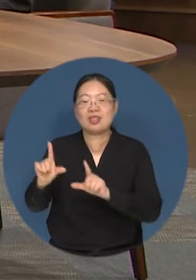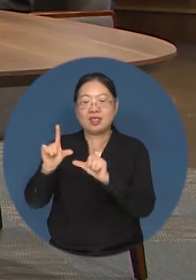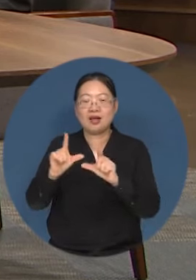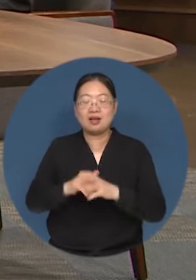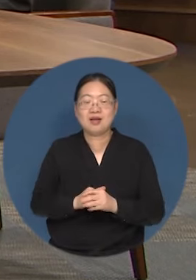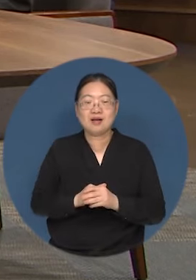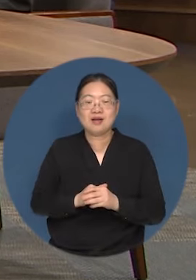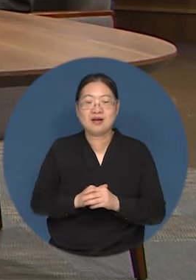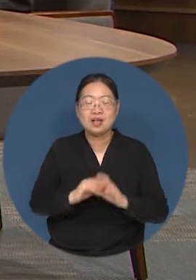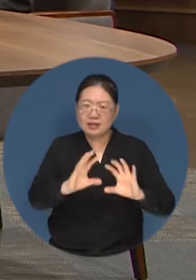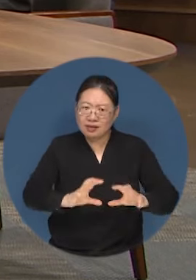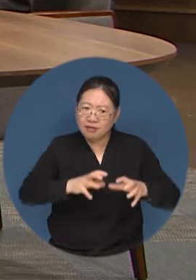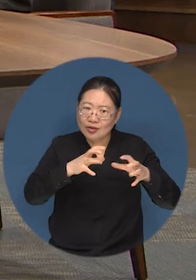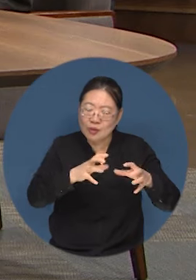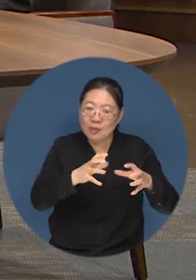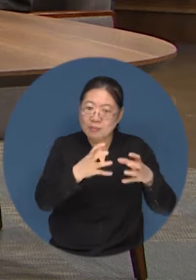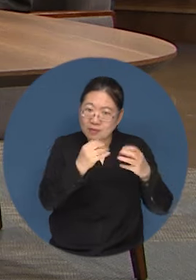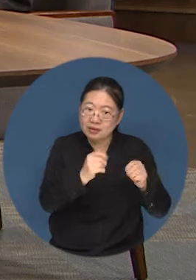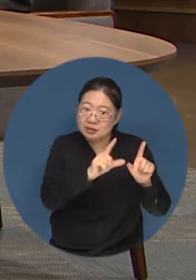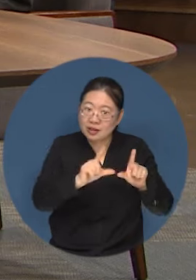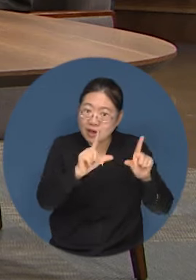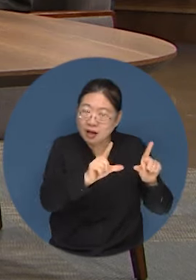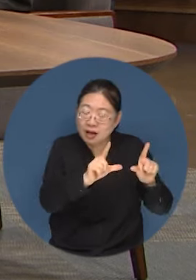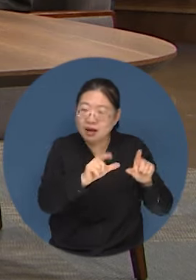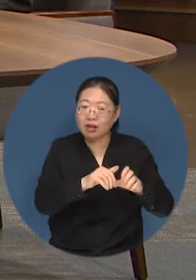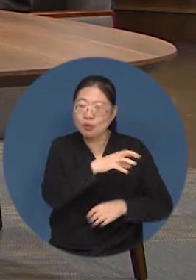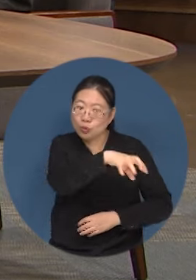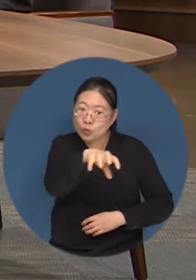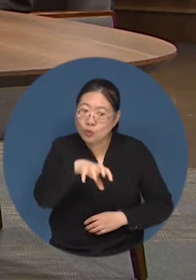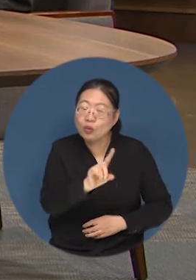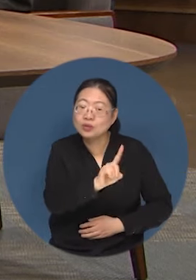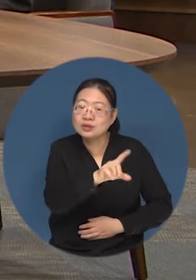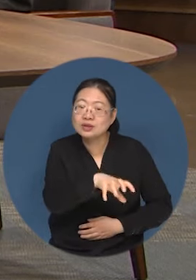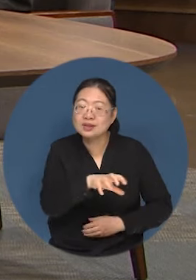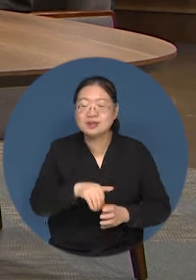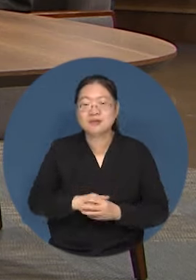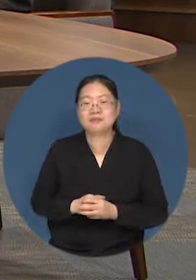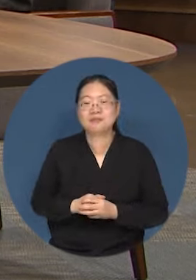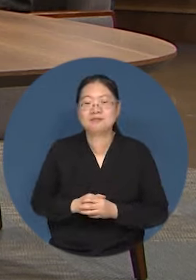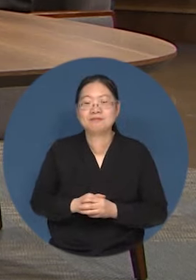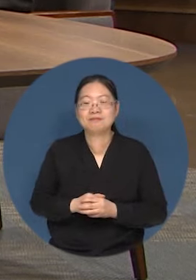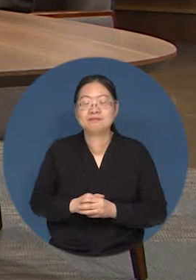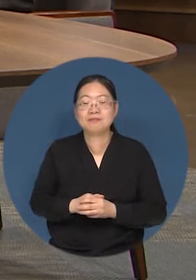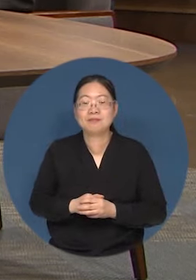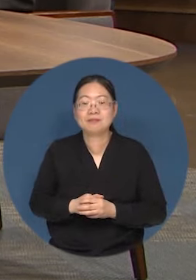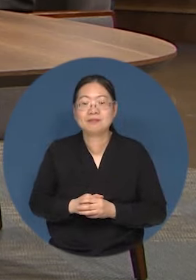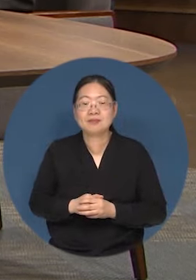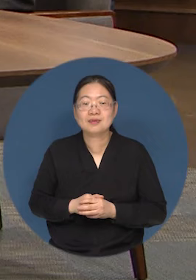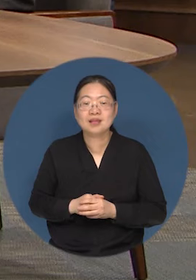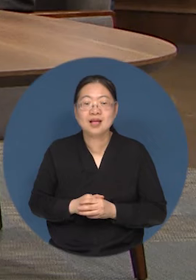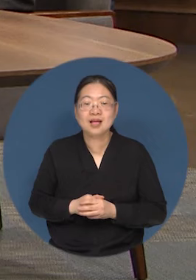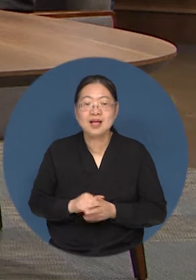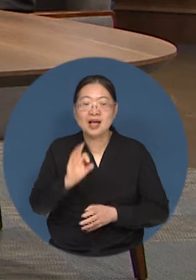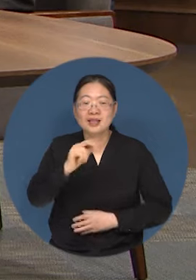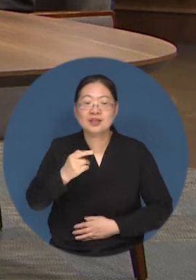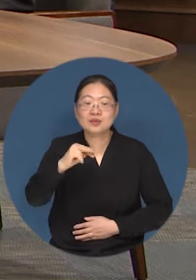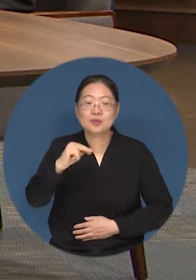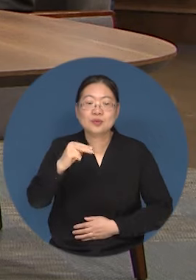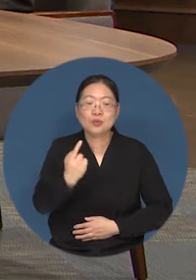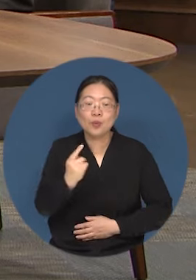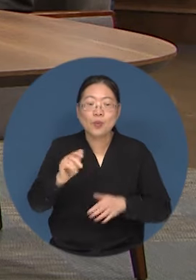전 세계적으로 많이 살아요? 네, 그 남방 큰 돌고래의 영어 명칭이 인도 퍼시픽 포트러즈 돌핀인데 인도양하고